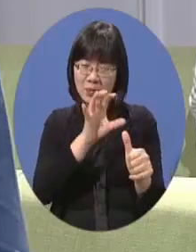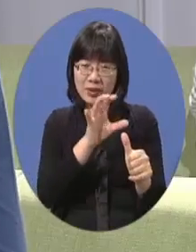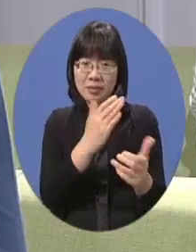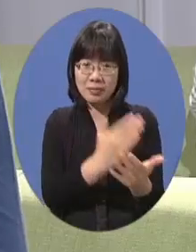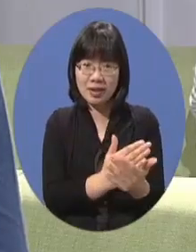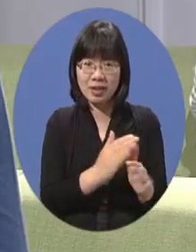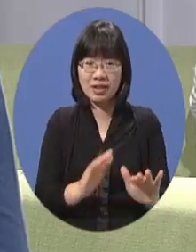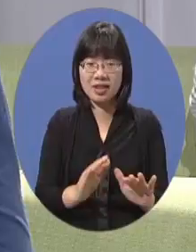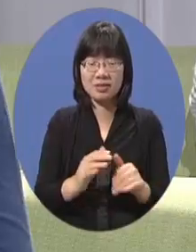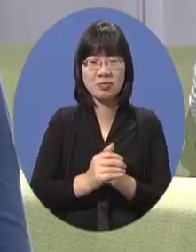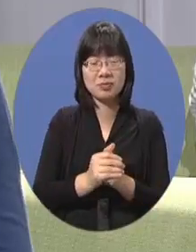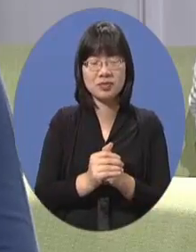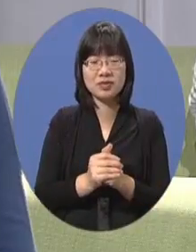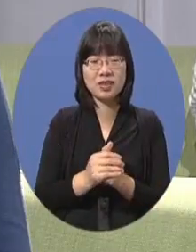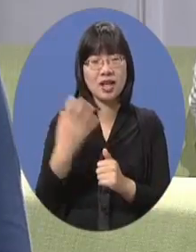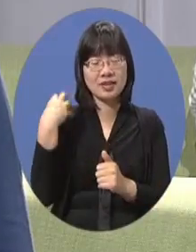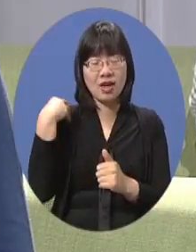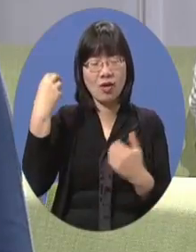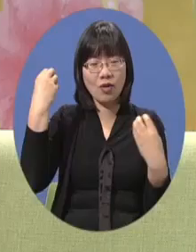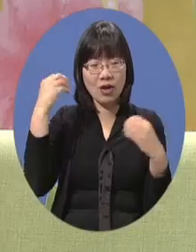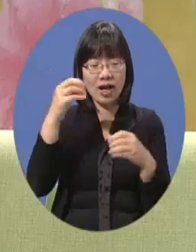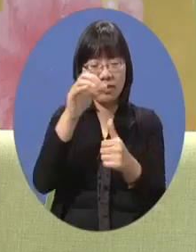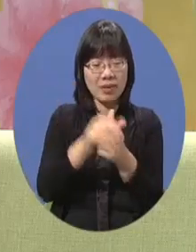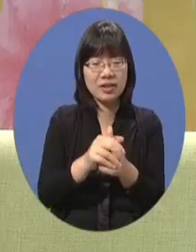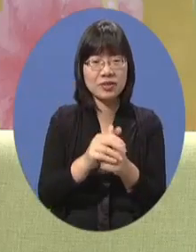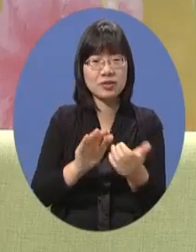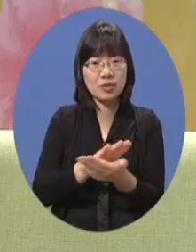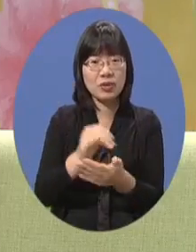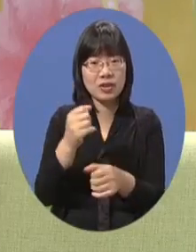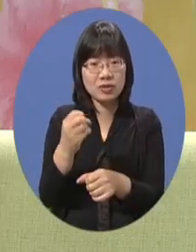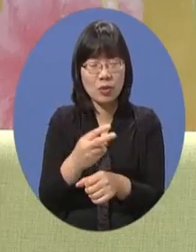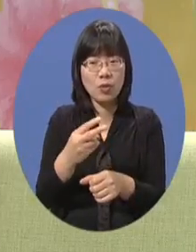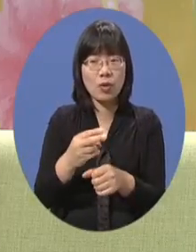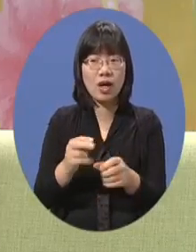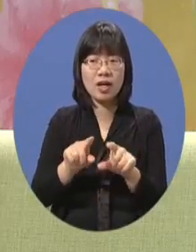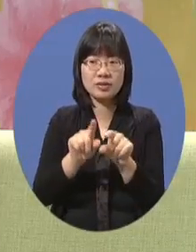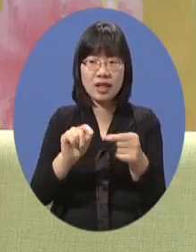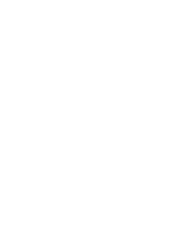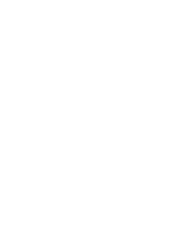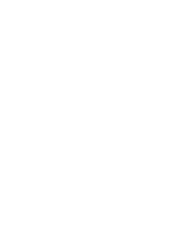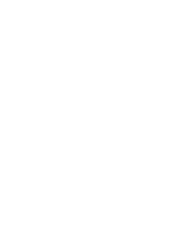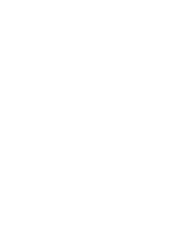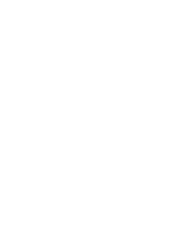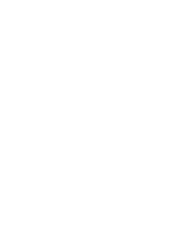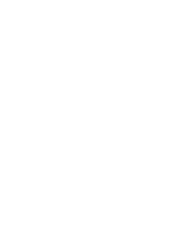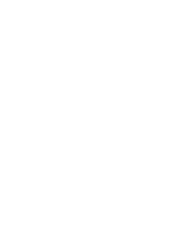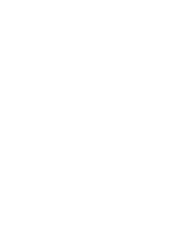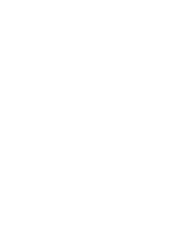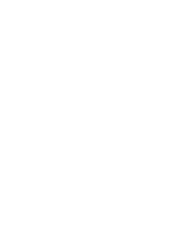놀이, 소꿉장난 놀이 많이 해주셔야 돼요. 정말 유아 놀이는 버릴 게 하나도 없는 것 같아요. 네.